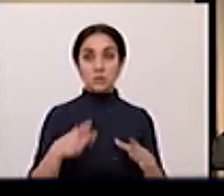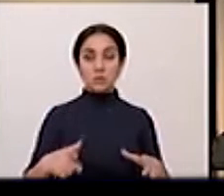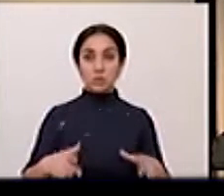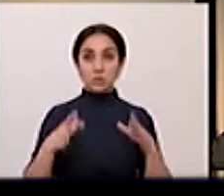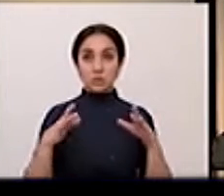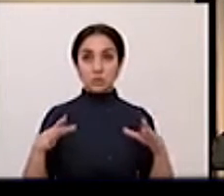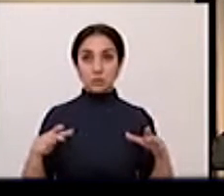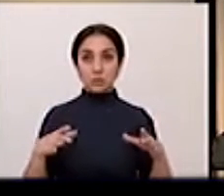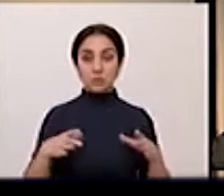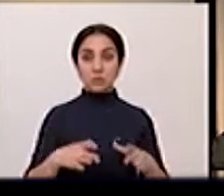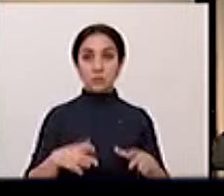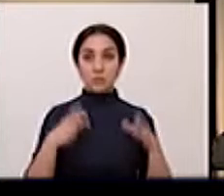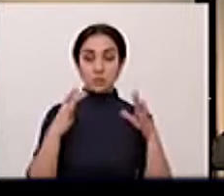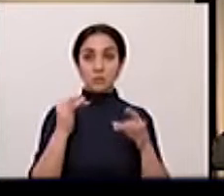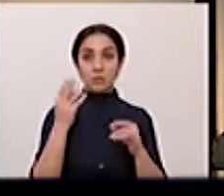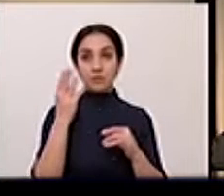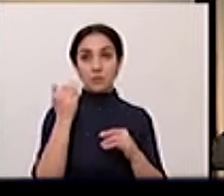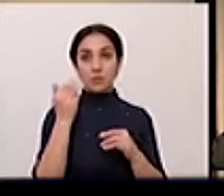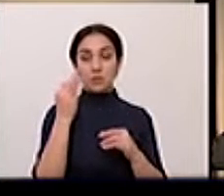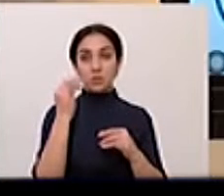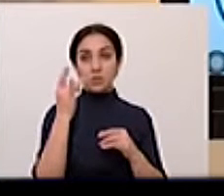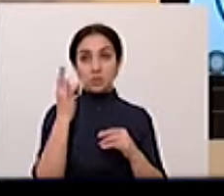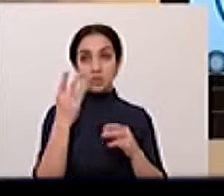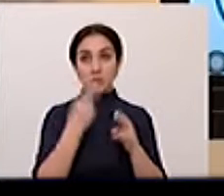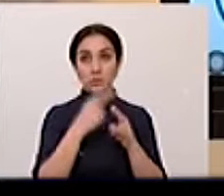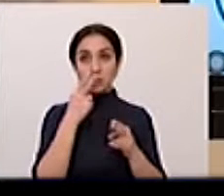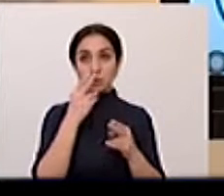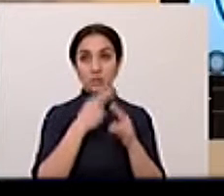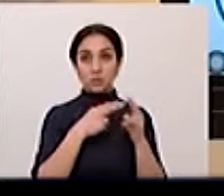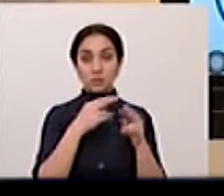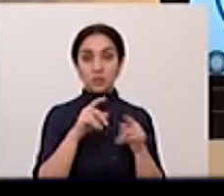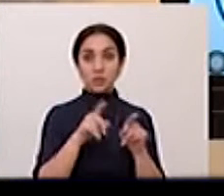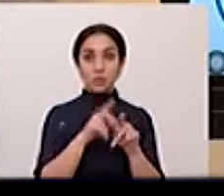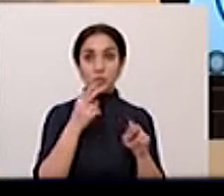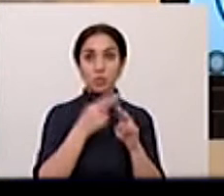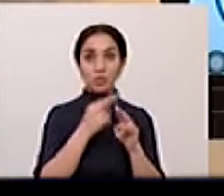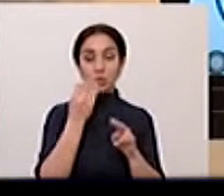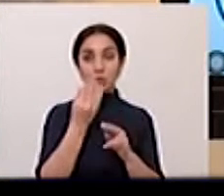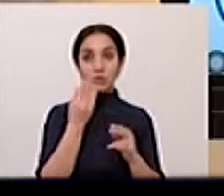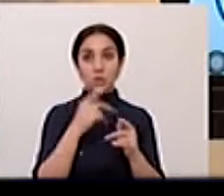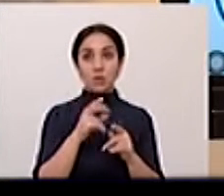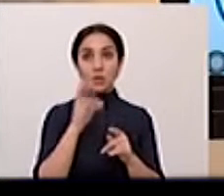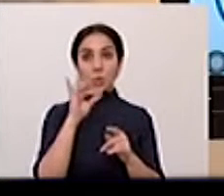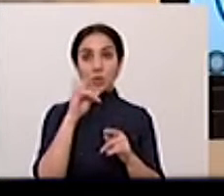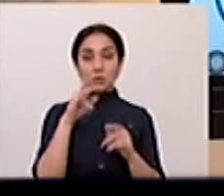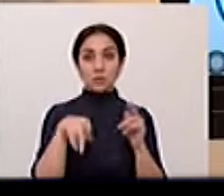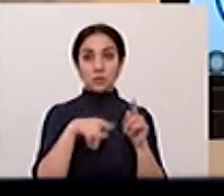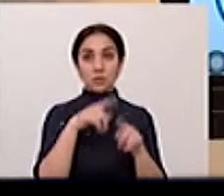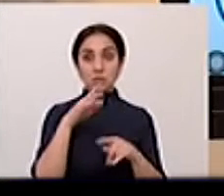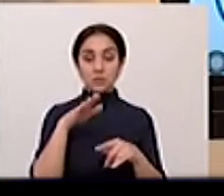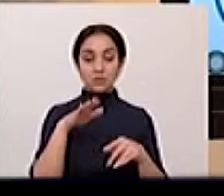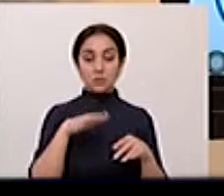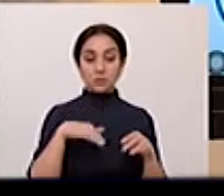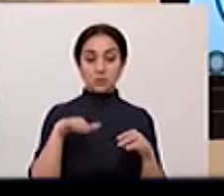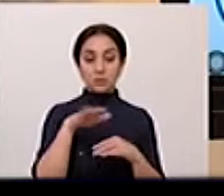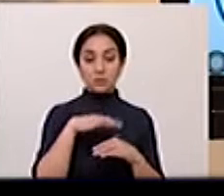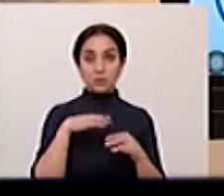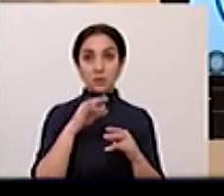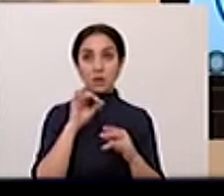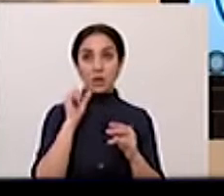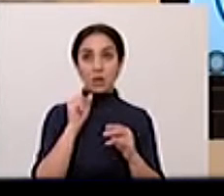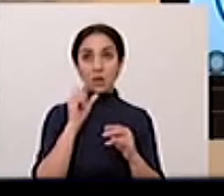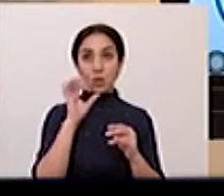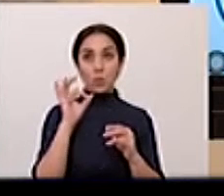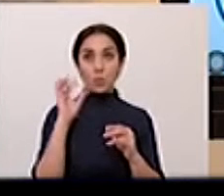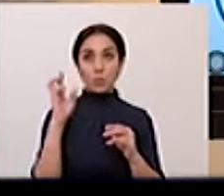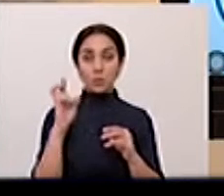shar jismlari keladi. Demak, ushbu chizmada, ya'ni koordinata tekisligida